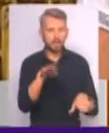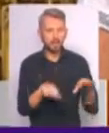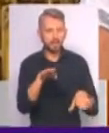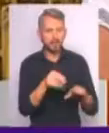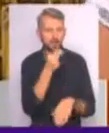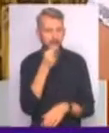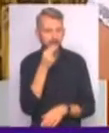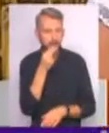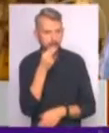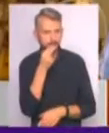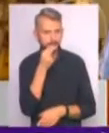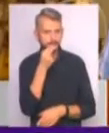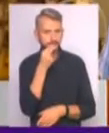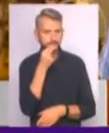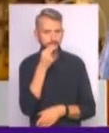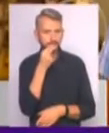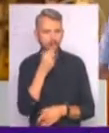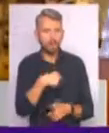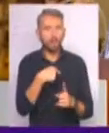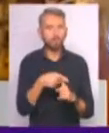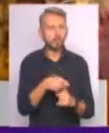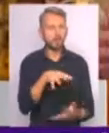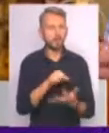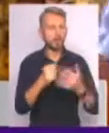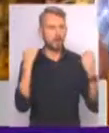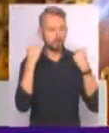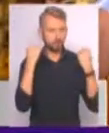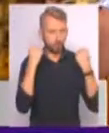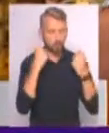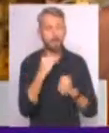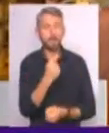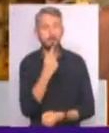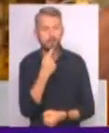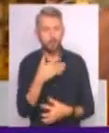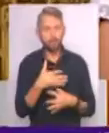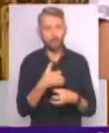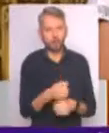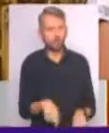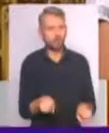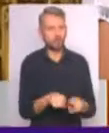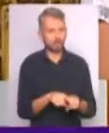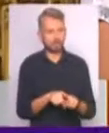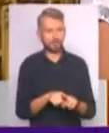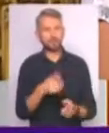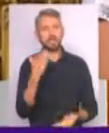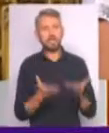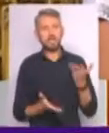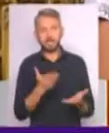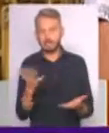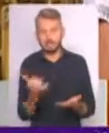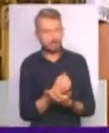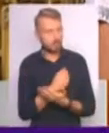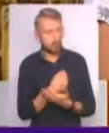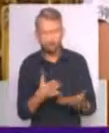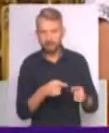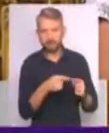питание, подключить занятия каким-то спортом и попробовать худеть вот так. И если не получается